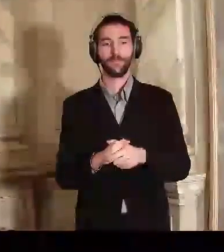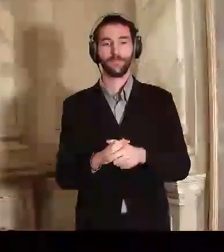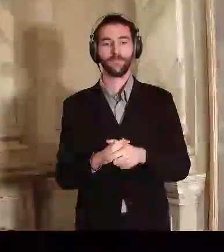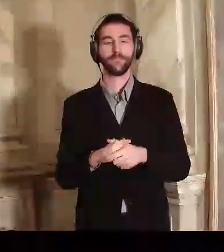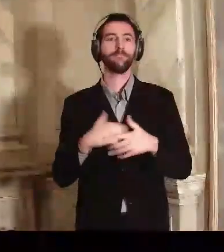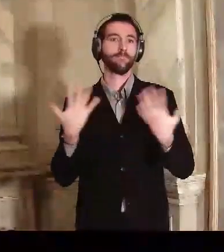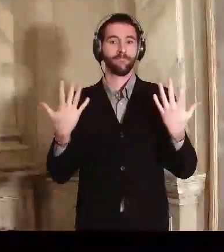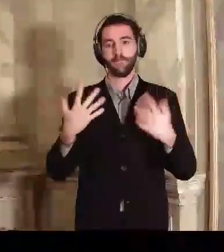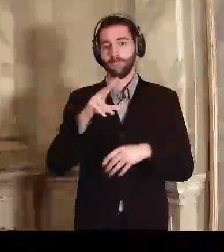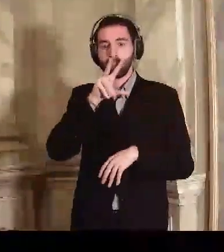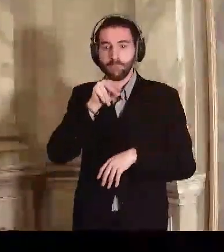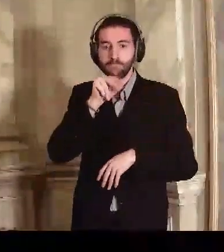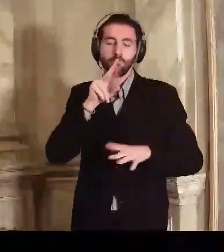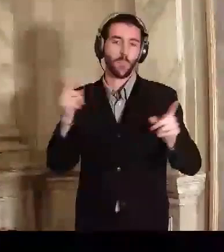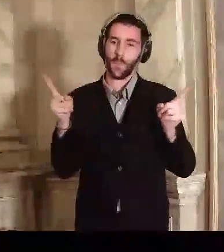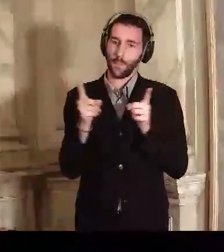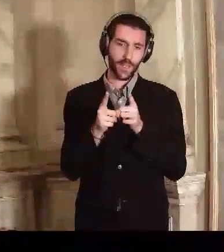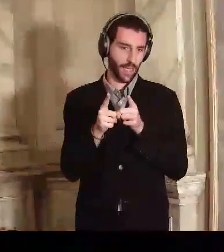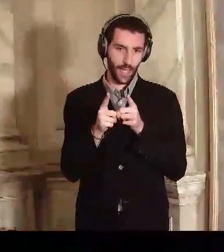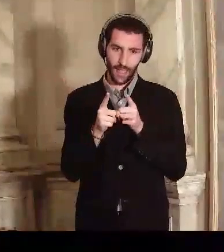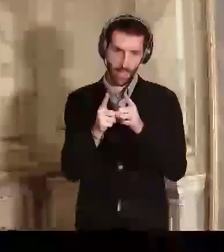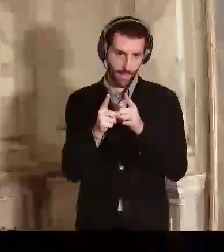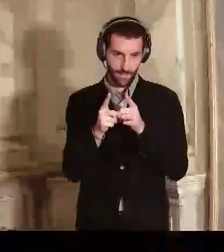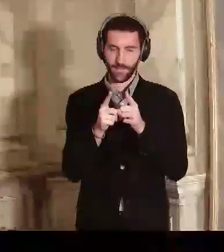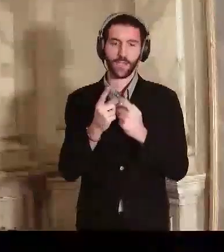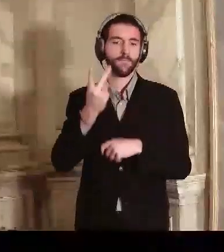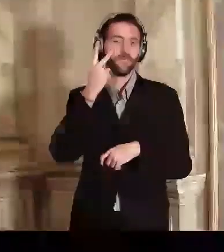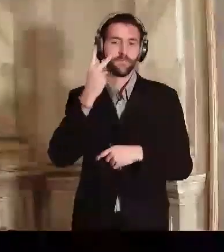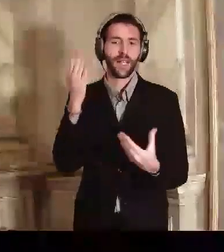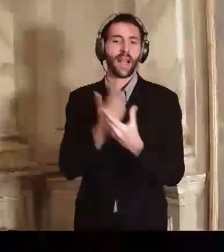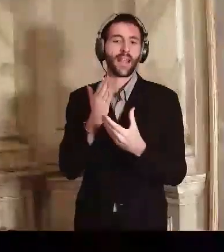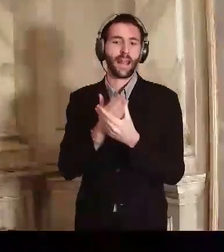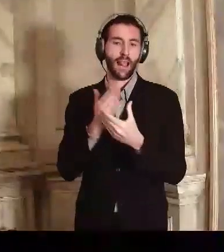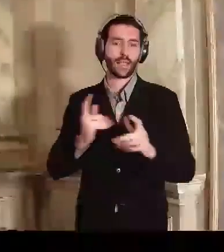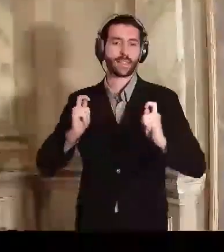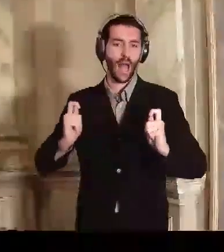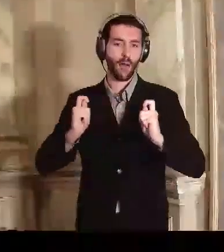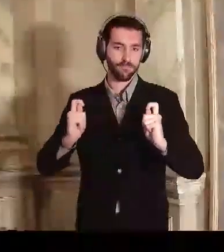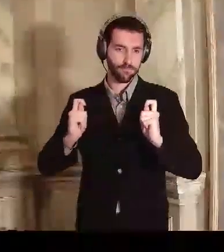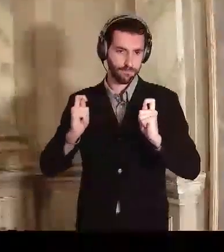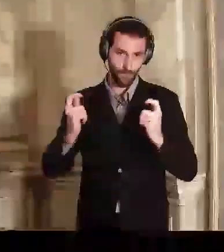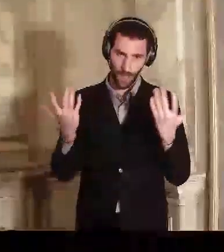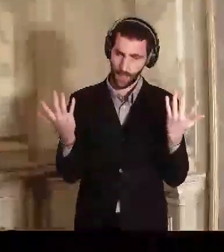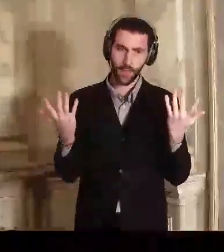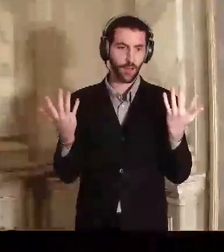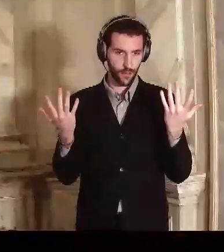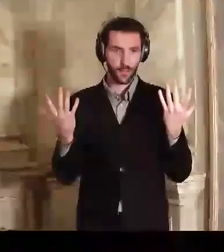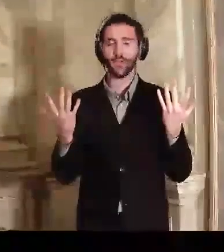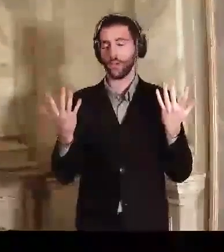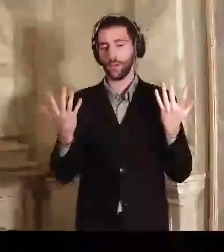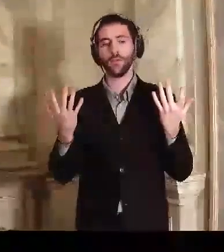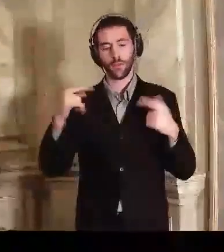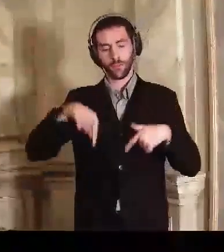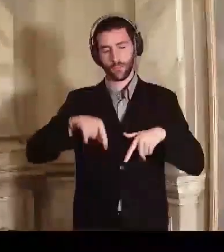Vi dirò poche cose, che trovate il giornalista in cartella stampa, però quest'anno abbiamo deciso